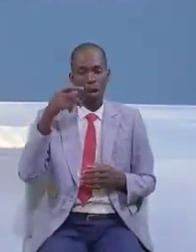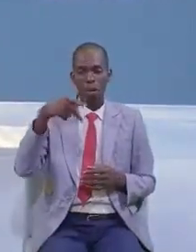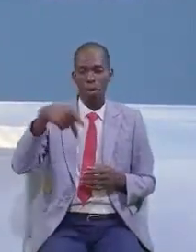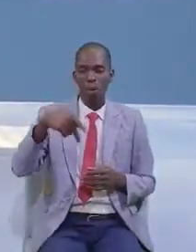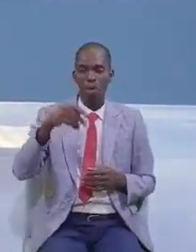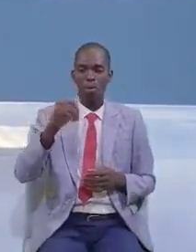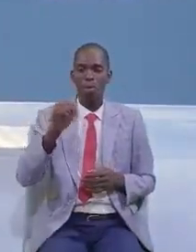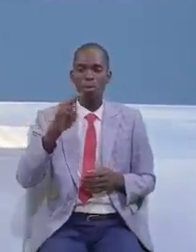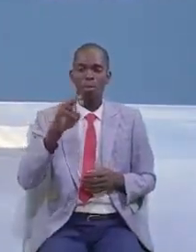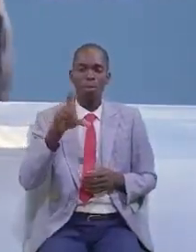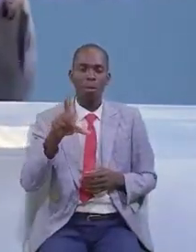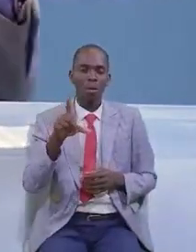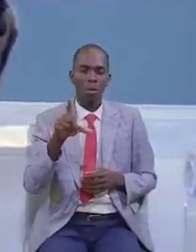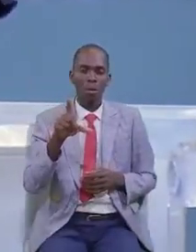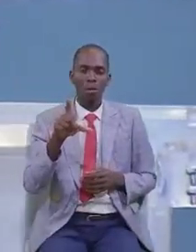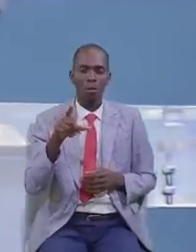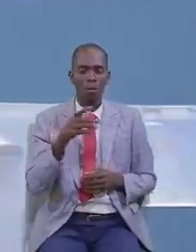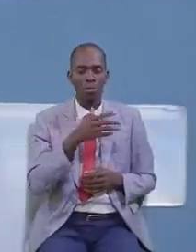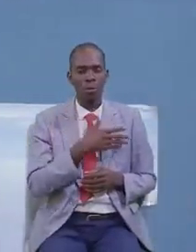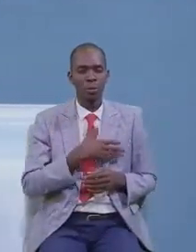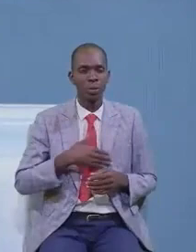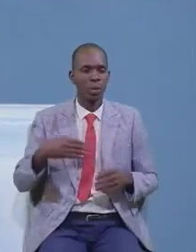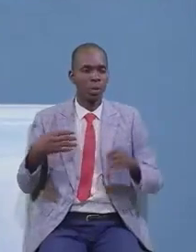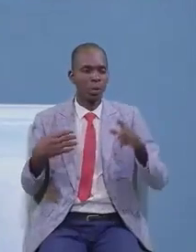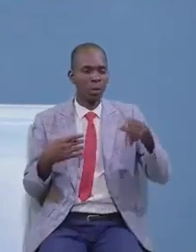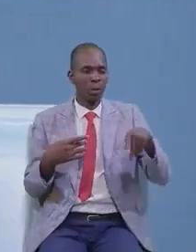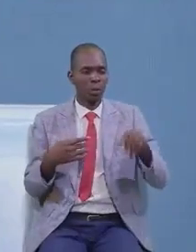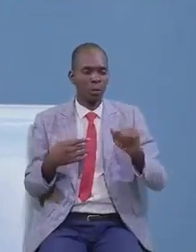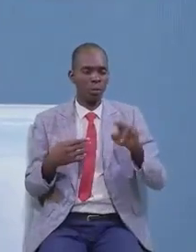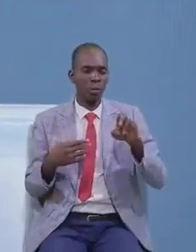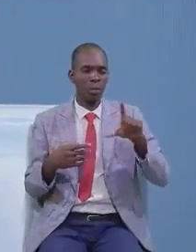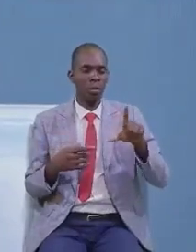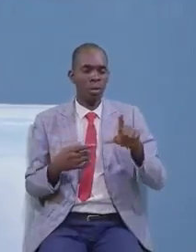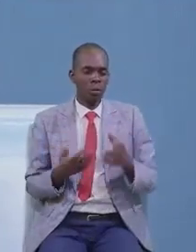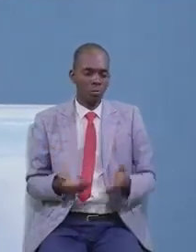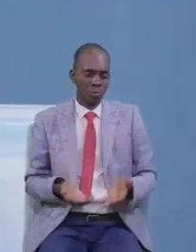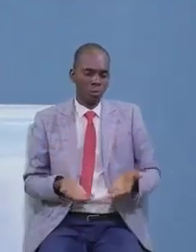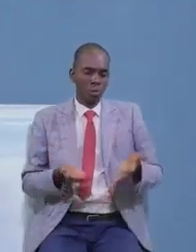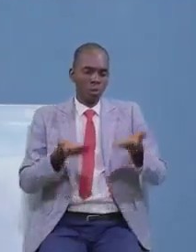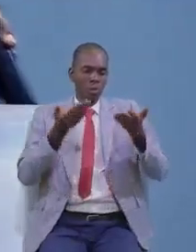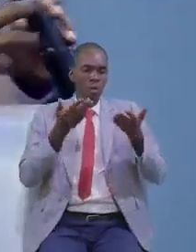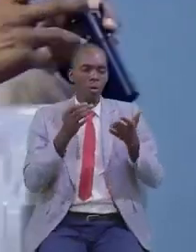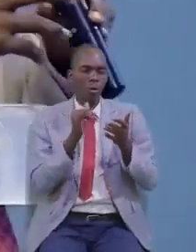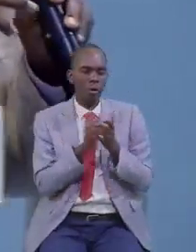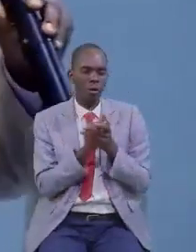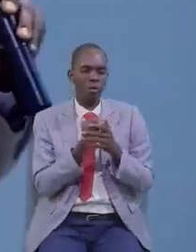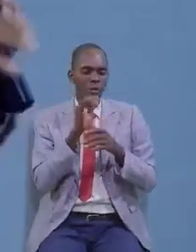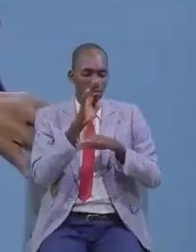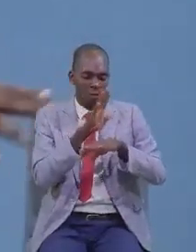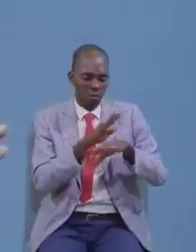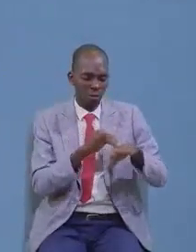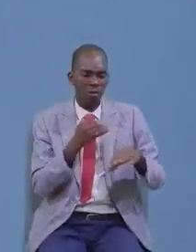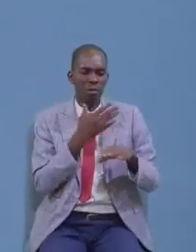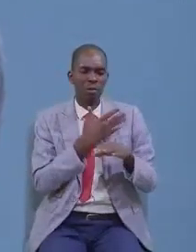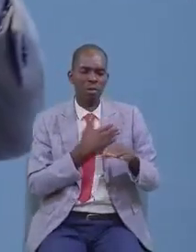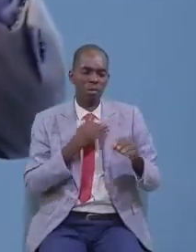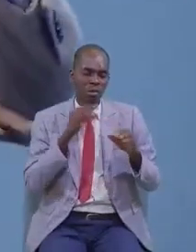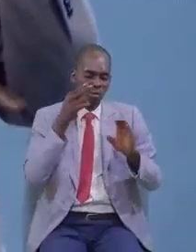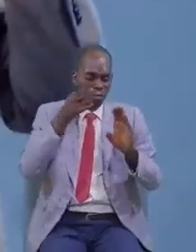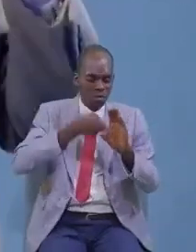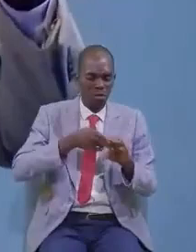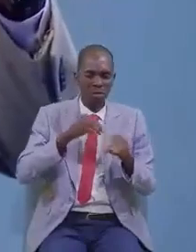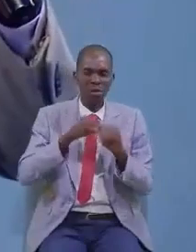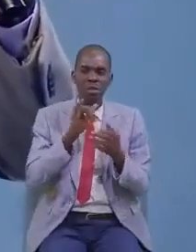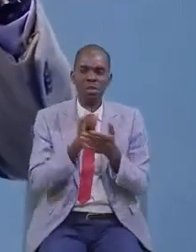అలాగే అపొస్తలుడైన పౌలు. And Paul the apostle elevated that call, exalted that call, and engaged in that